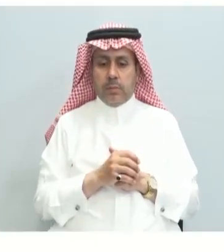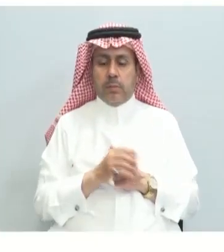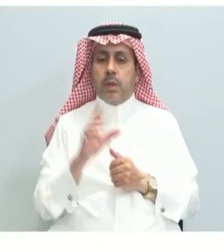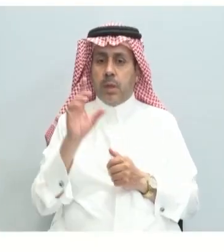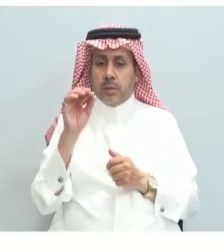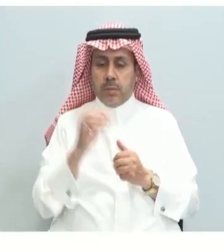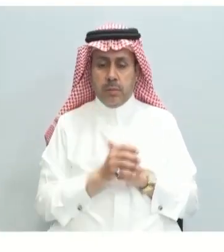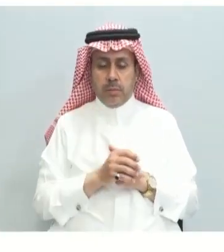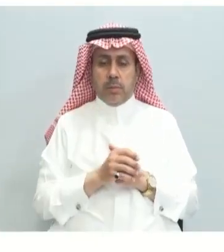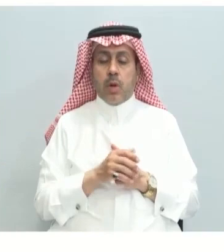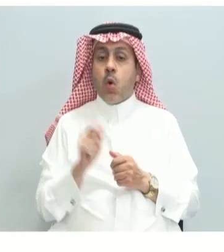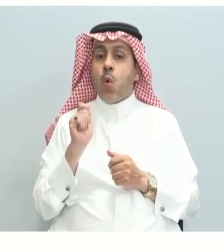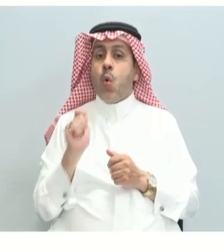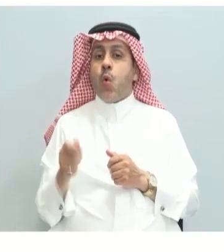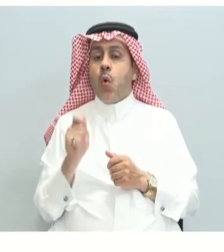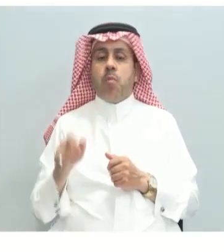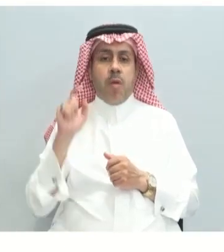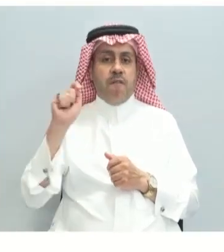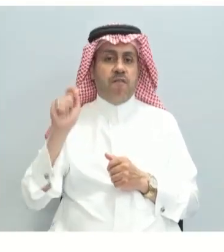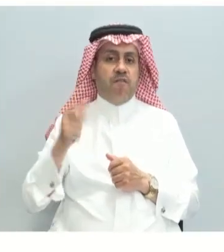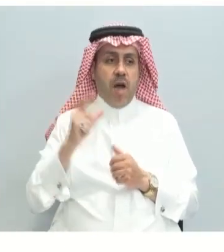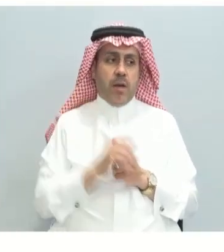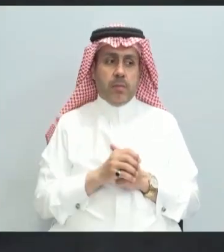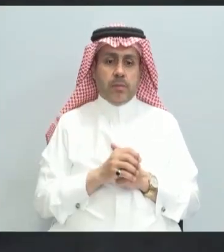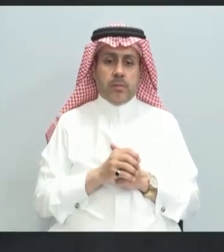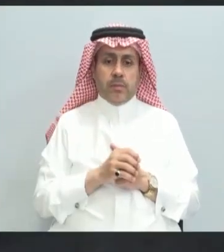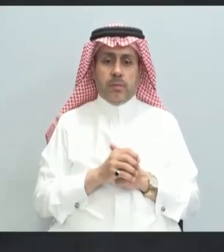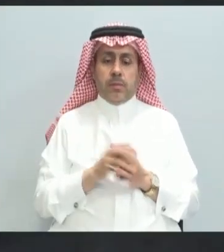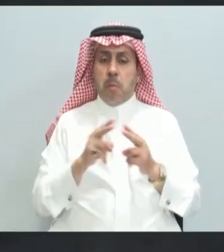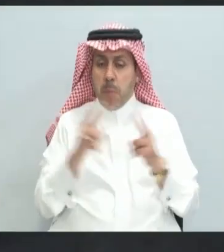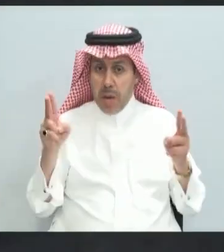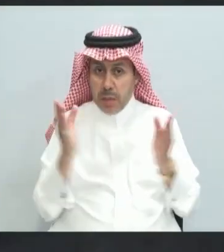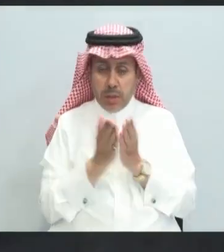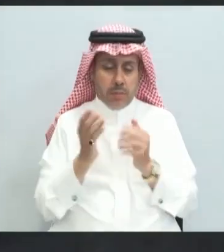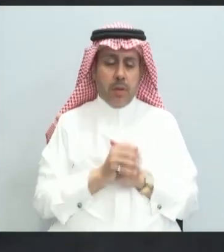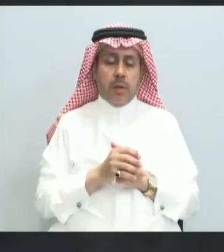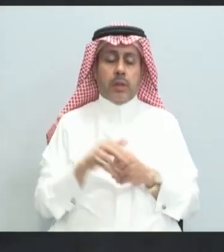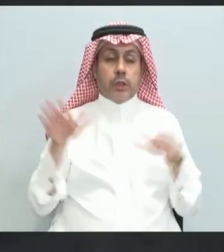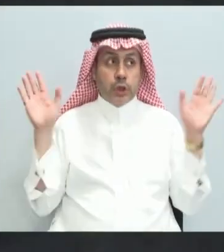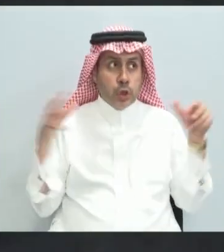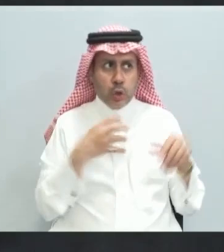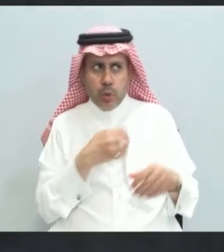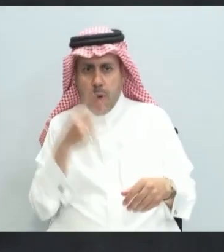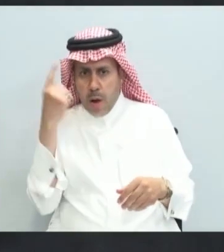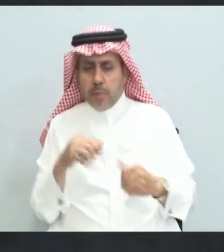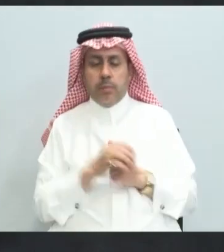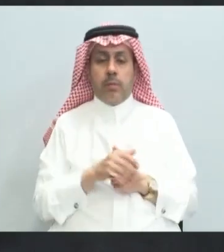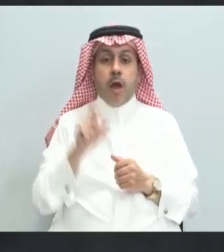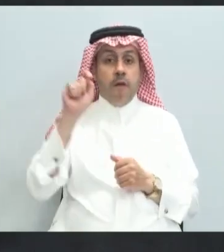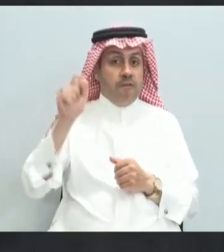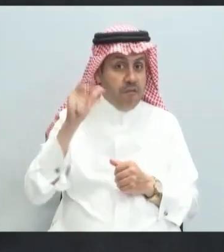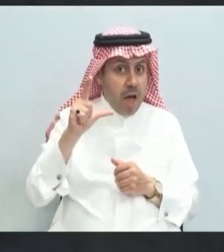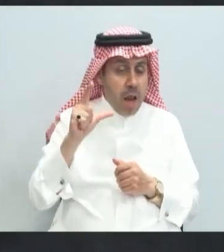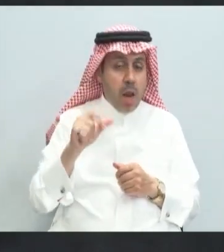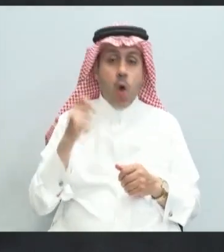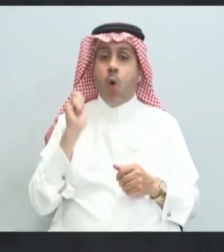أحسنتم. ما حكم الفعل؟ ذكرنا في الدرس السابق التطير أنه محرم. ما حكم الفعل؟